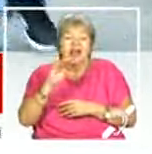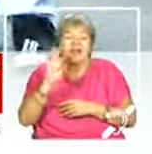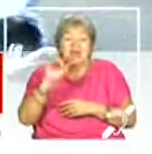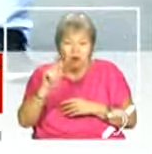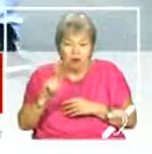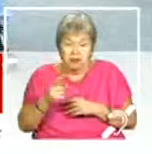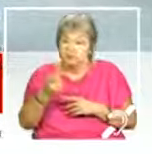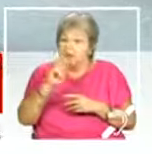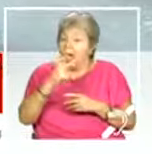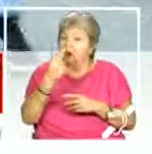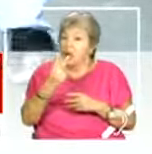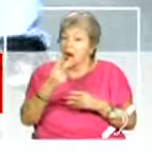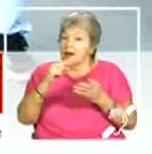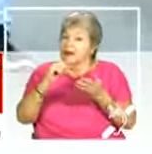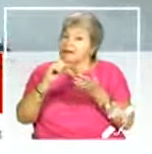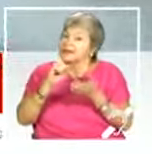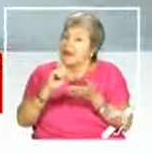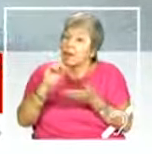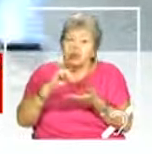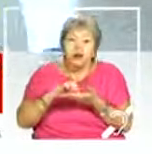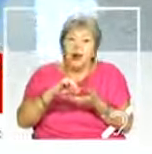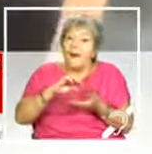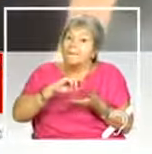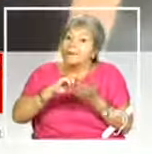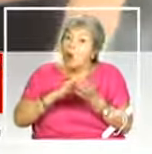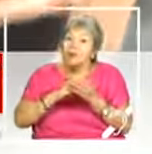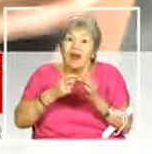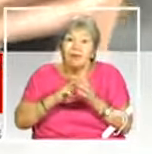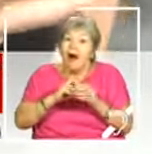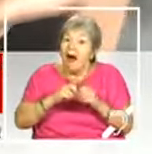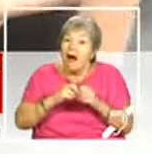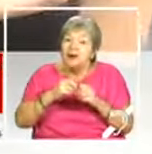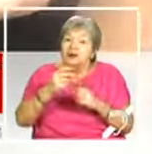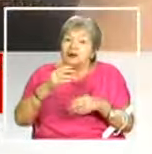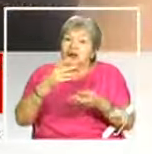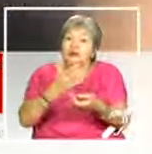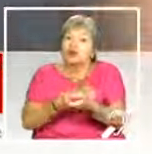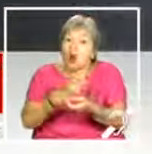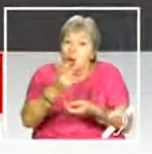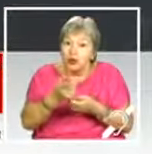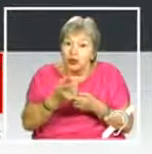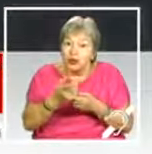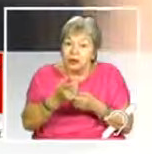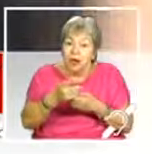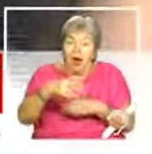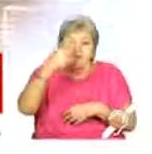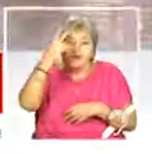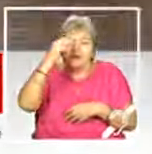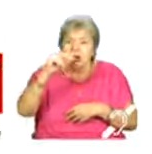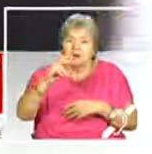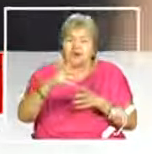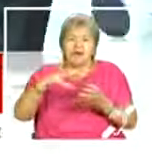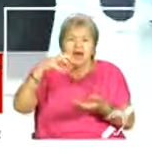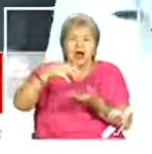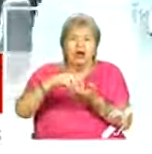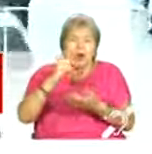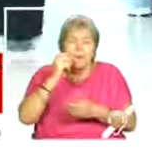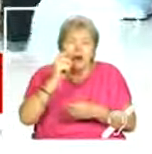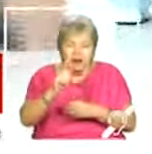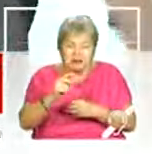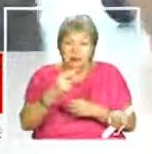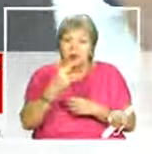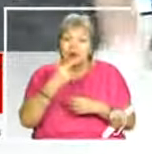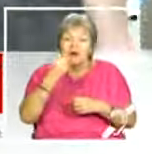parte, se pune problema consumului de substanțe interzise, cel puțin acest aspect a fost semnalat pe grupurile de părinți, iar